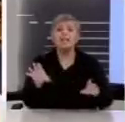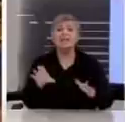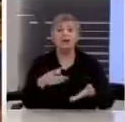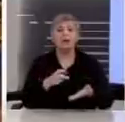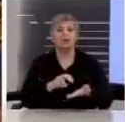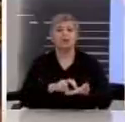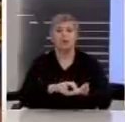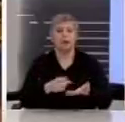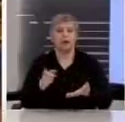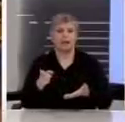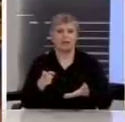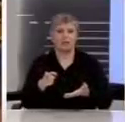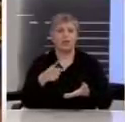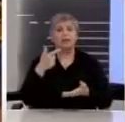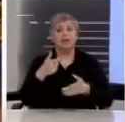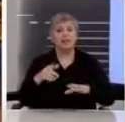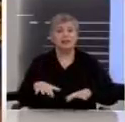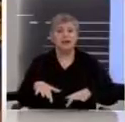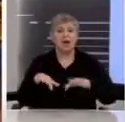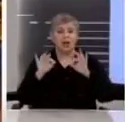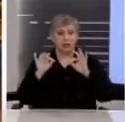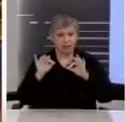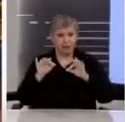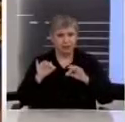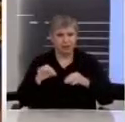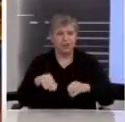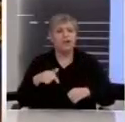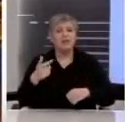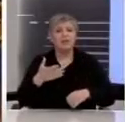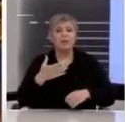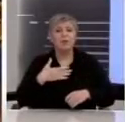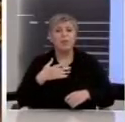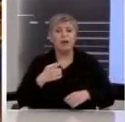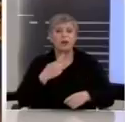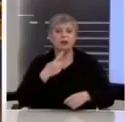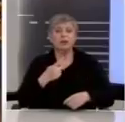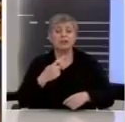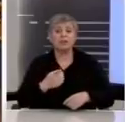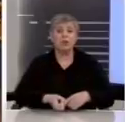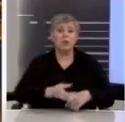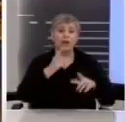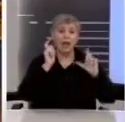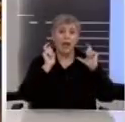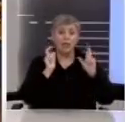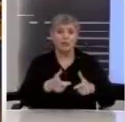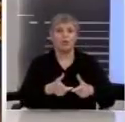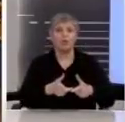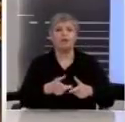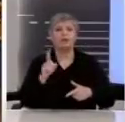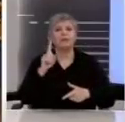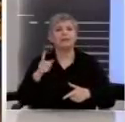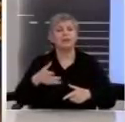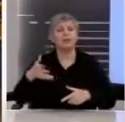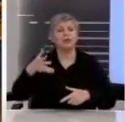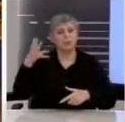εγύρθη όλη αυτή η ιστορία. Άρα λοιπόν, κυρίες και κύριοι συνάδελφοι, η Νέα Δημοκρατία και ο κύριος Μητσοτάκης